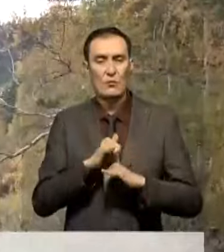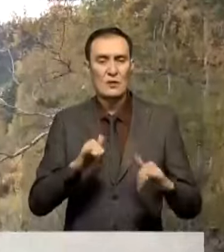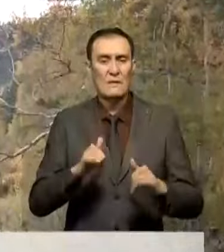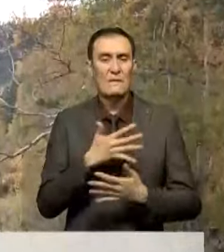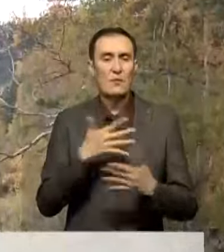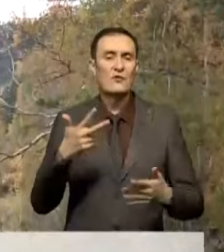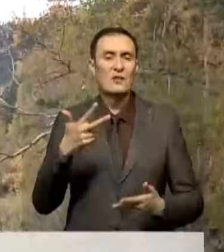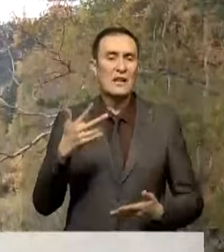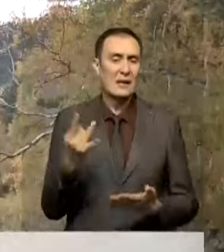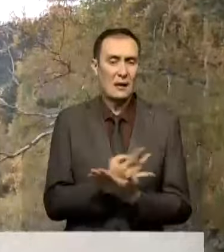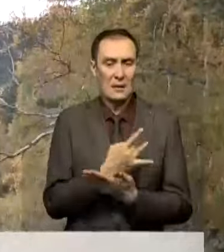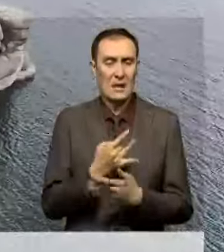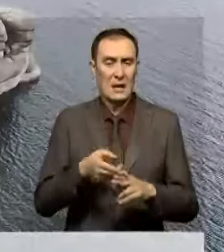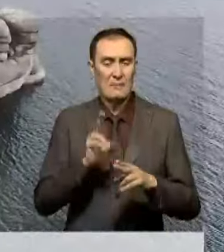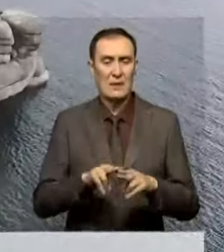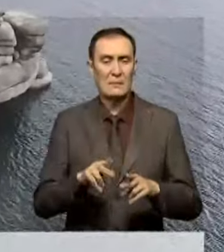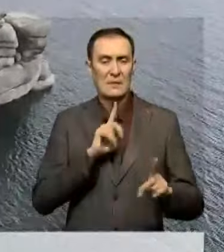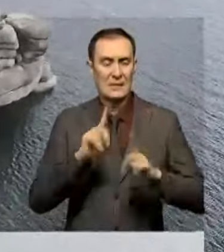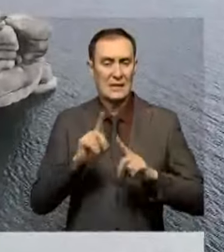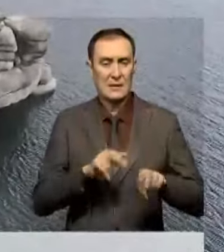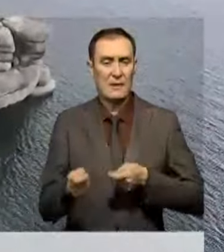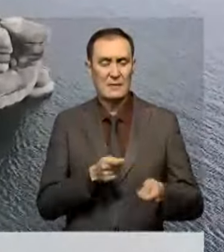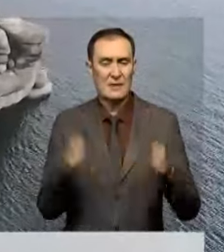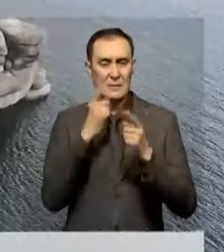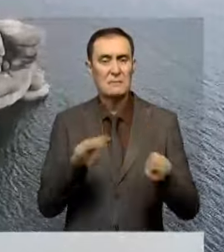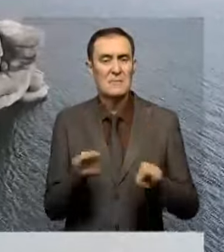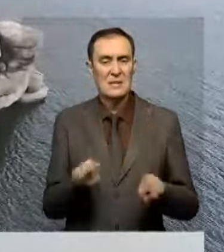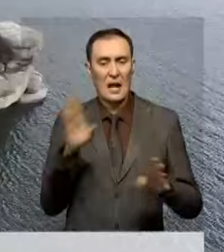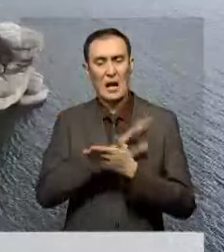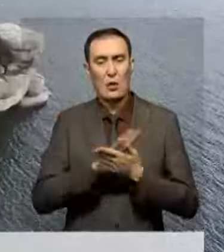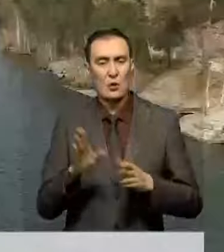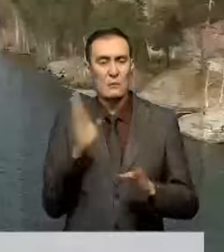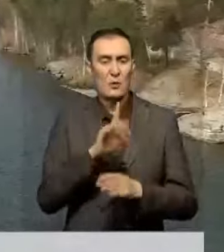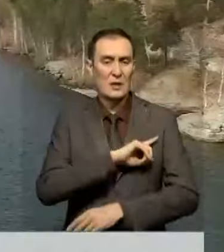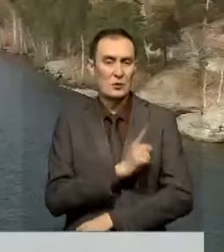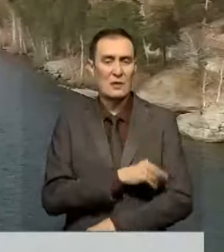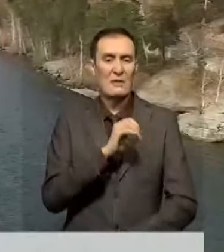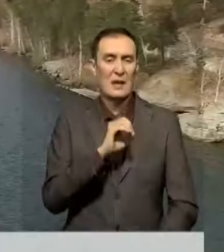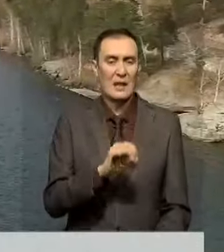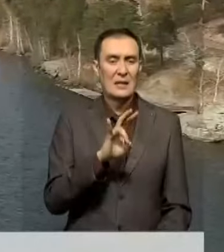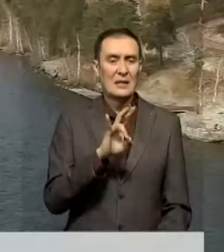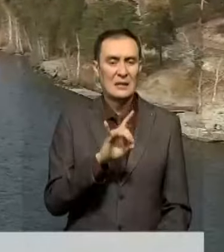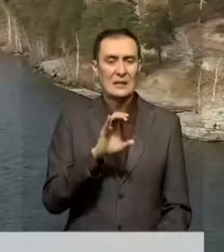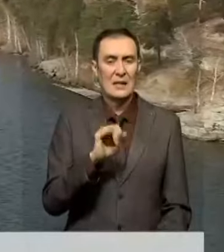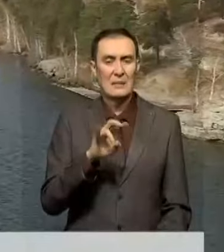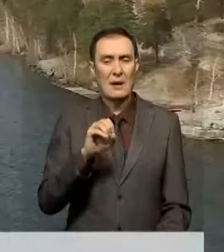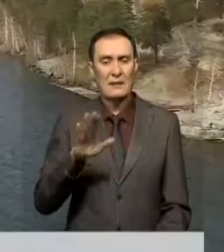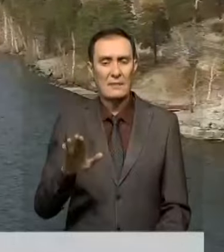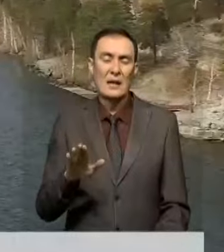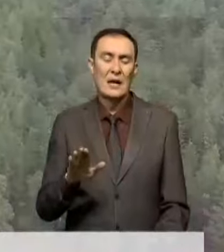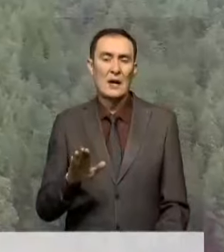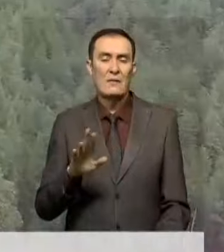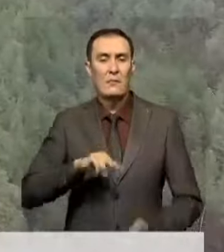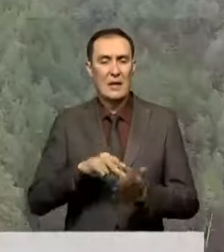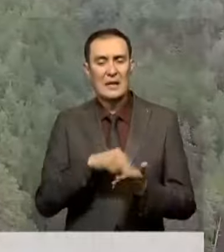Финансирование увеличили более чем в три раза. Об этом на заседании правительства сообщил министр экологии и природных ресурсов Нур-Ерлан Насанбаев.